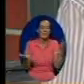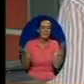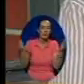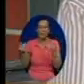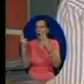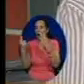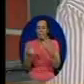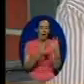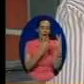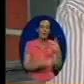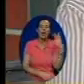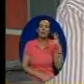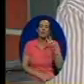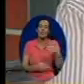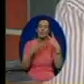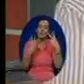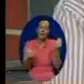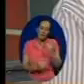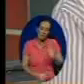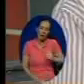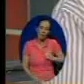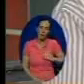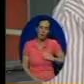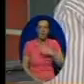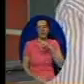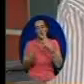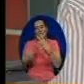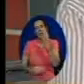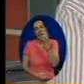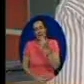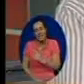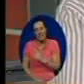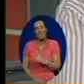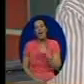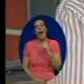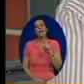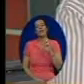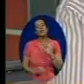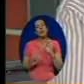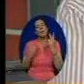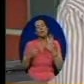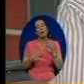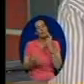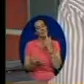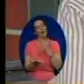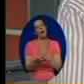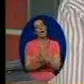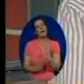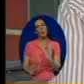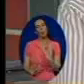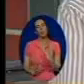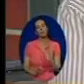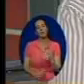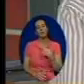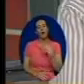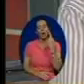שונים. ודאי שיש חשיבות לרכוש הפרטי, ויש חשיבות לקפיטליזם, אבל יש גם חשיבות להגינות במסחר. אני רואה את זה